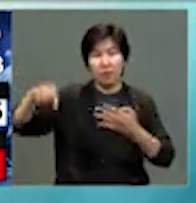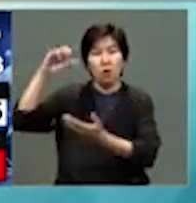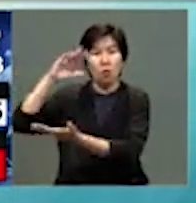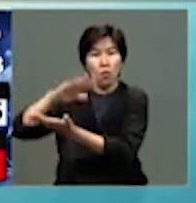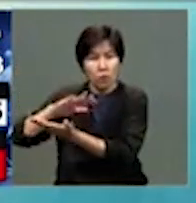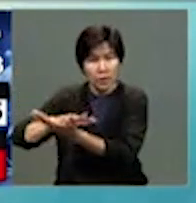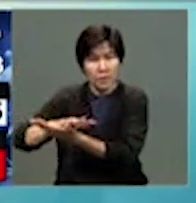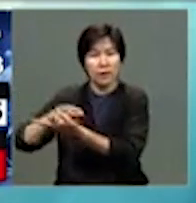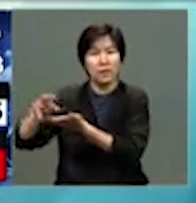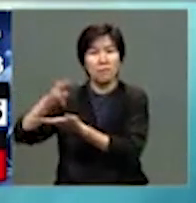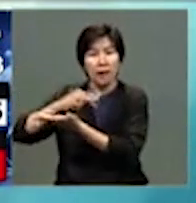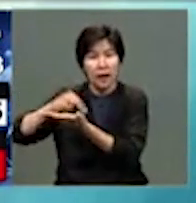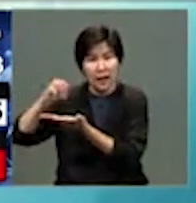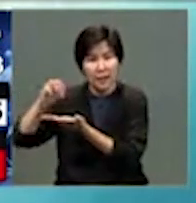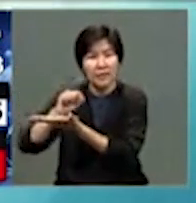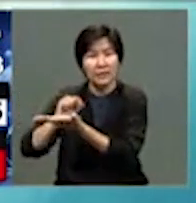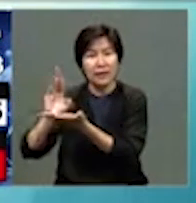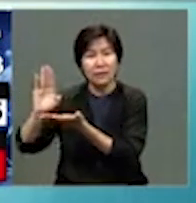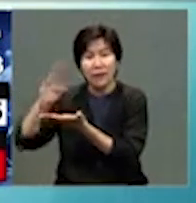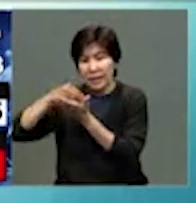ผ่อนผันการใช้อาคารสถานที่ของโรงเรียนหรือสถาบันการศึกษา2